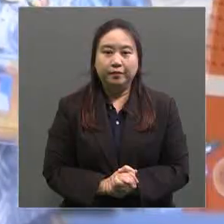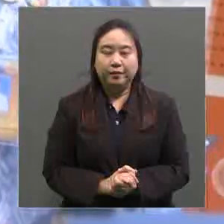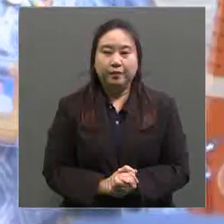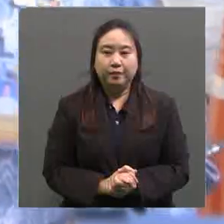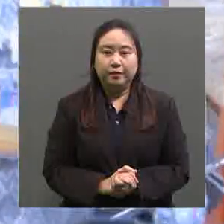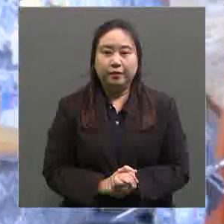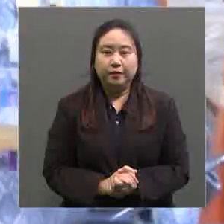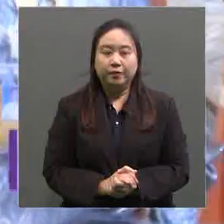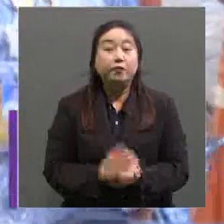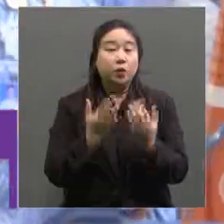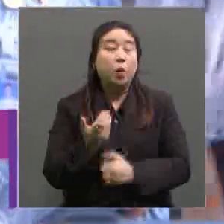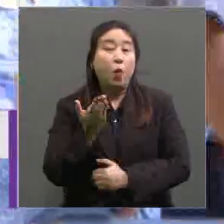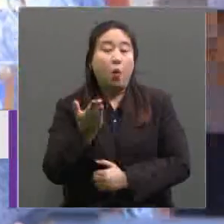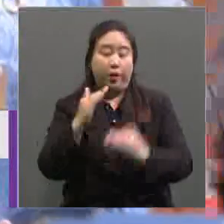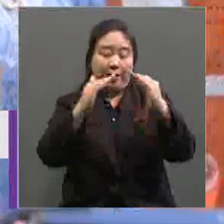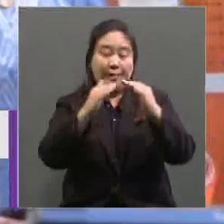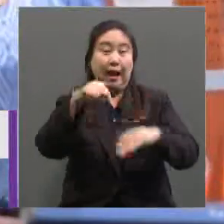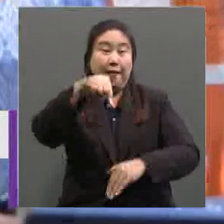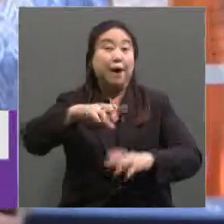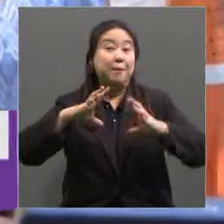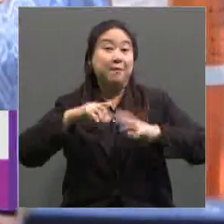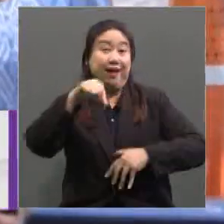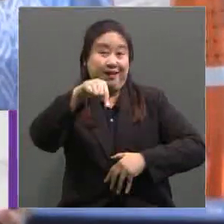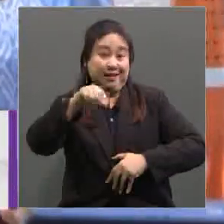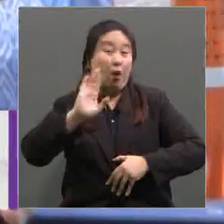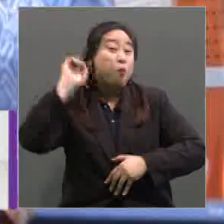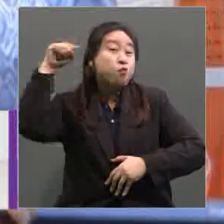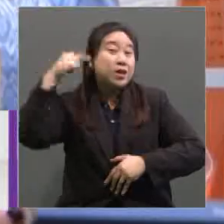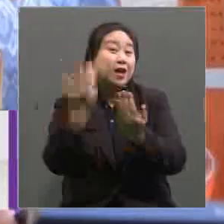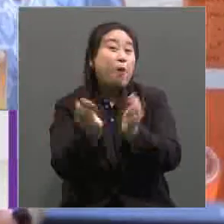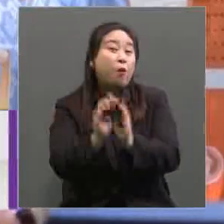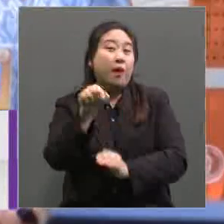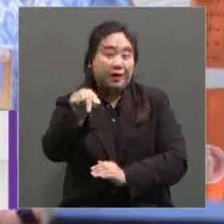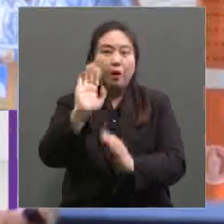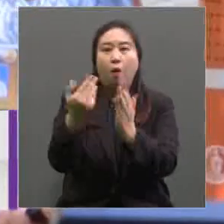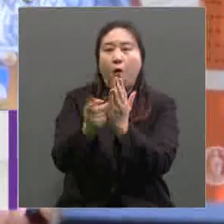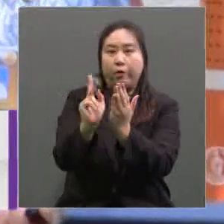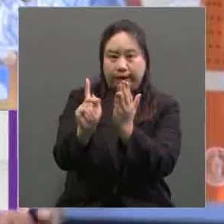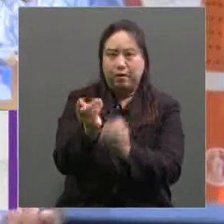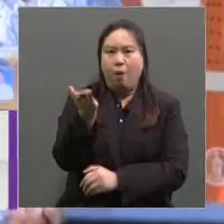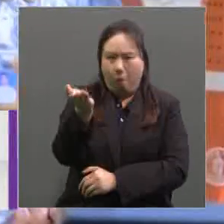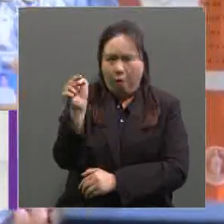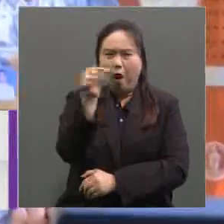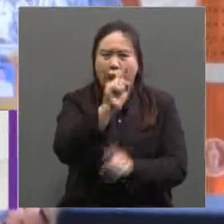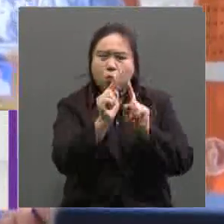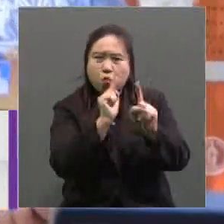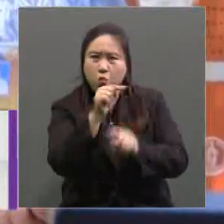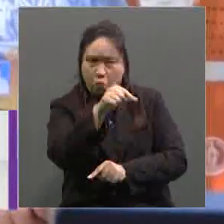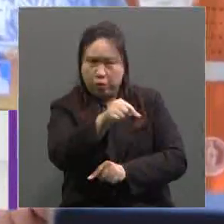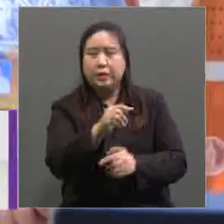ได้ขอให้ทางบ้านพักเด็กและสตรีที่จังหวัดขอนแก่นนะครับได้มีการพูดคุยนะครับแ